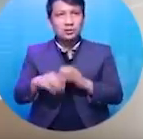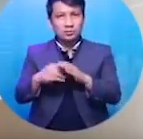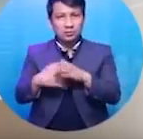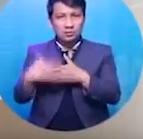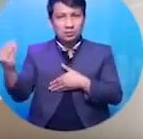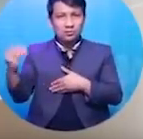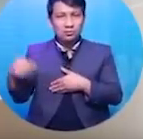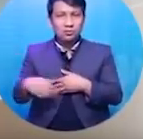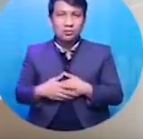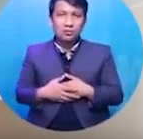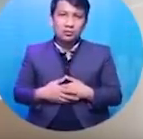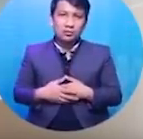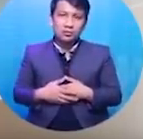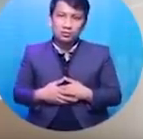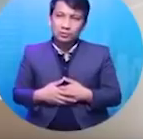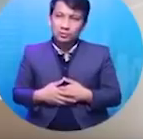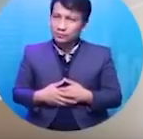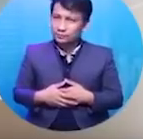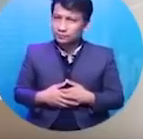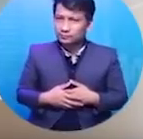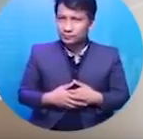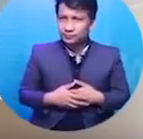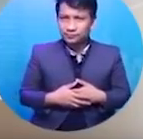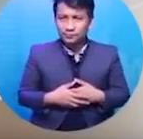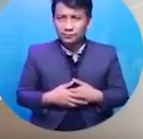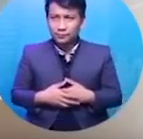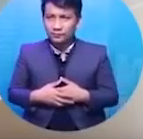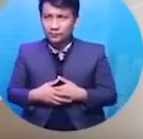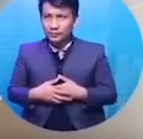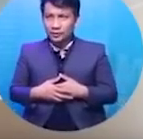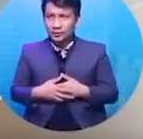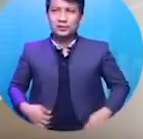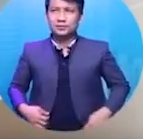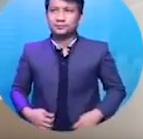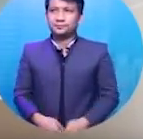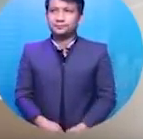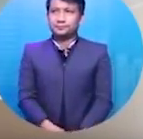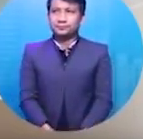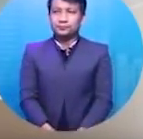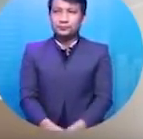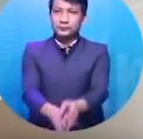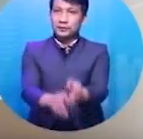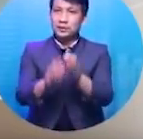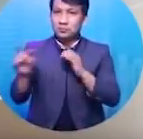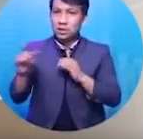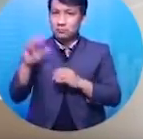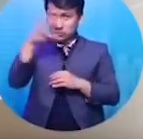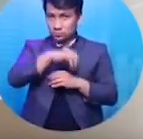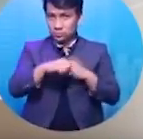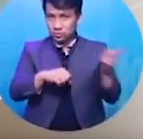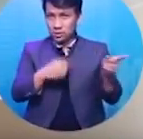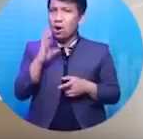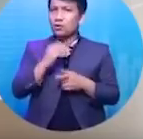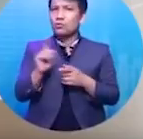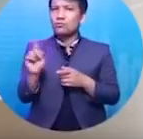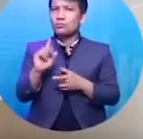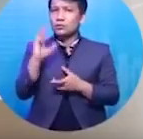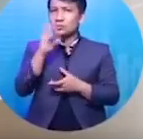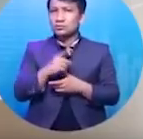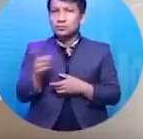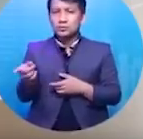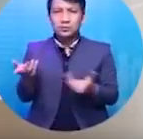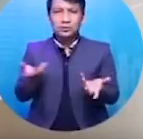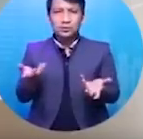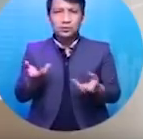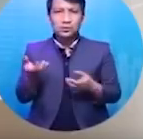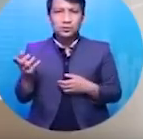atras. Kayo man po may pinaghinalaan tao. Darat lang ninyo sa bahay nila. May pinaghinalaan kayo? Sige, sir. Ano yung pinaghinalaan nyo? Ay, yung nga po silang